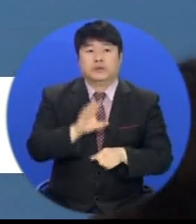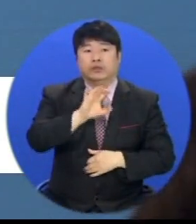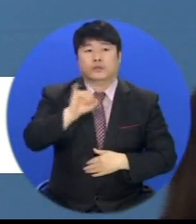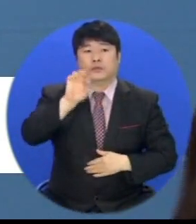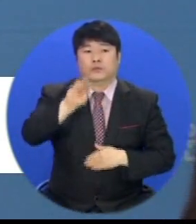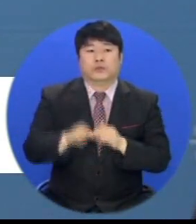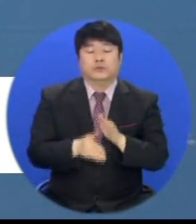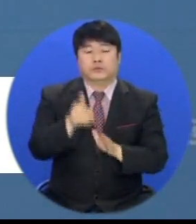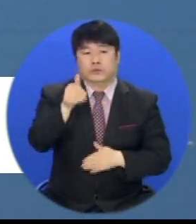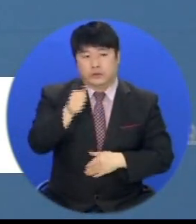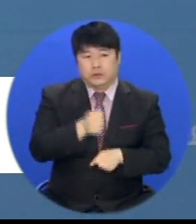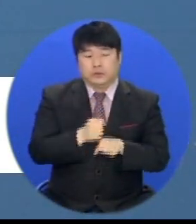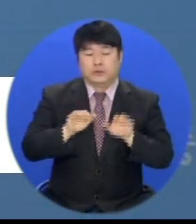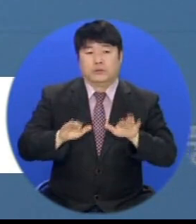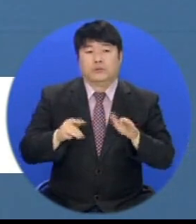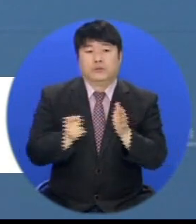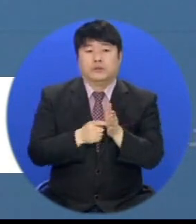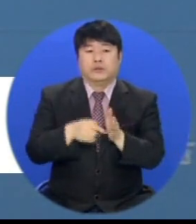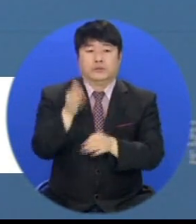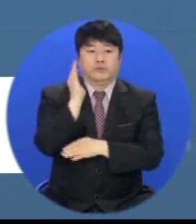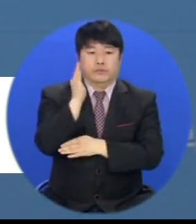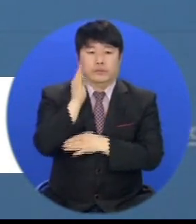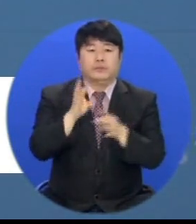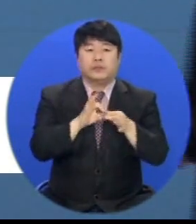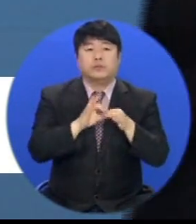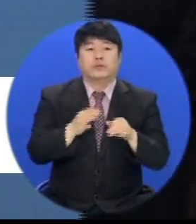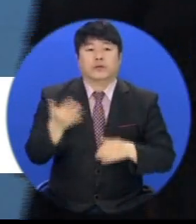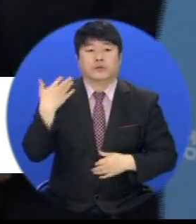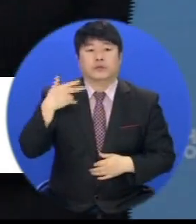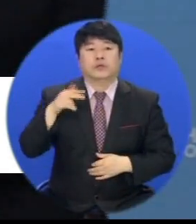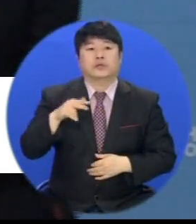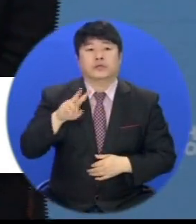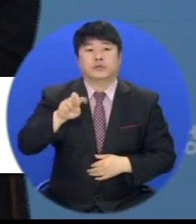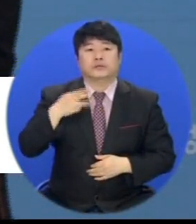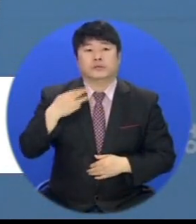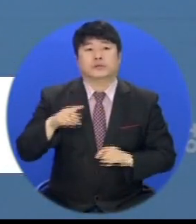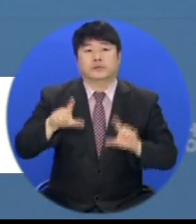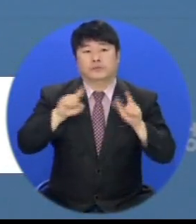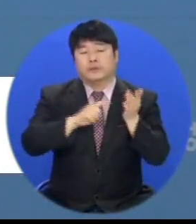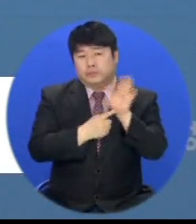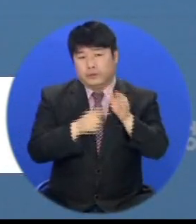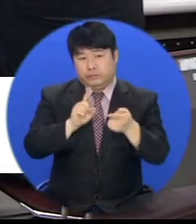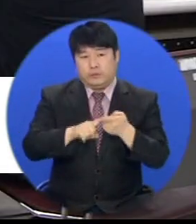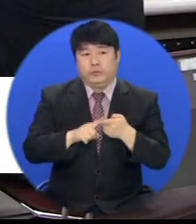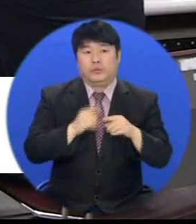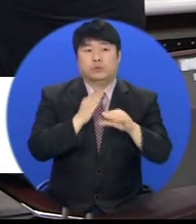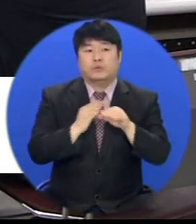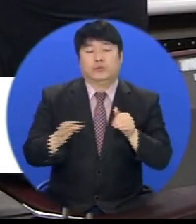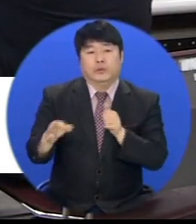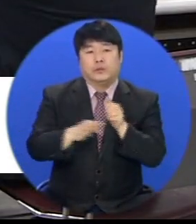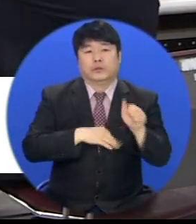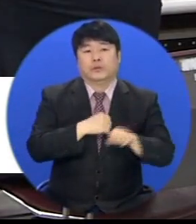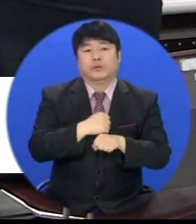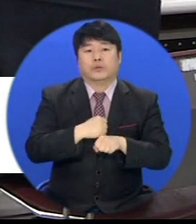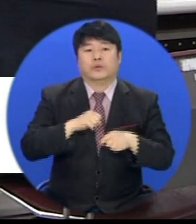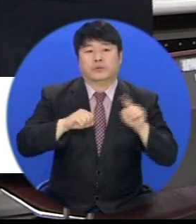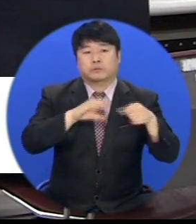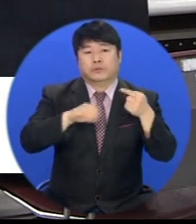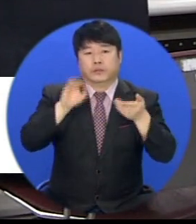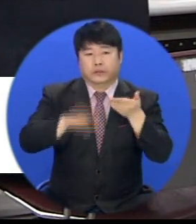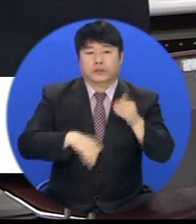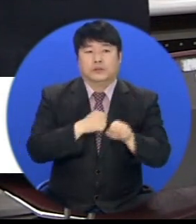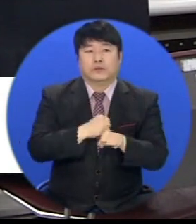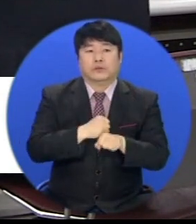이용섭 광주시장은 오늘 긴급 브리핑을 통해 지난 23일 발표대로 중위소득 100% 이하 가구에